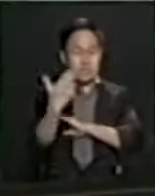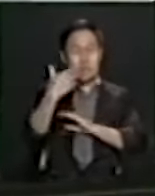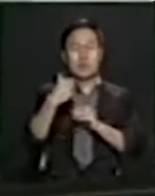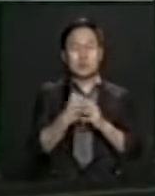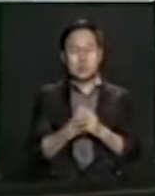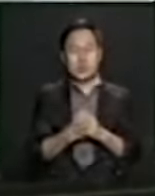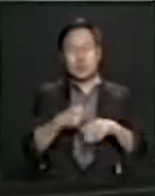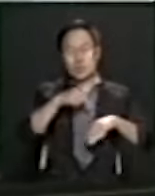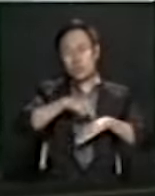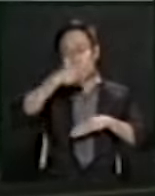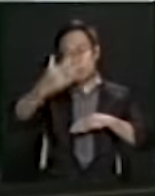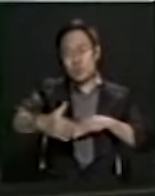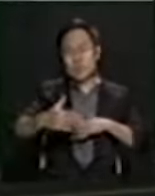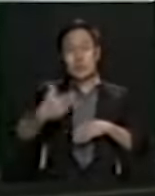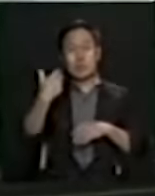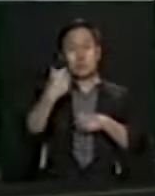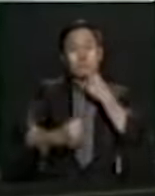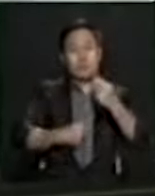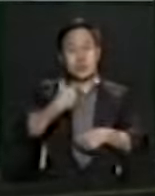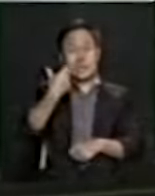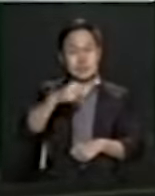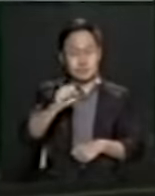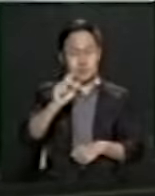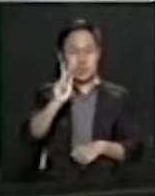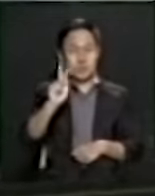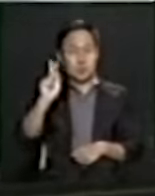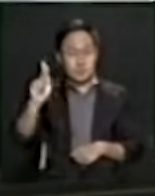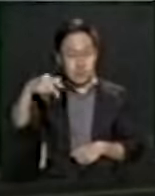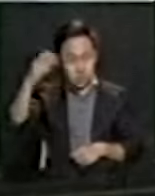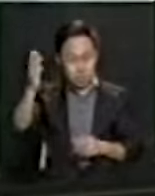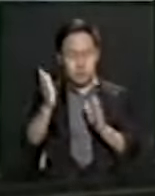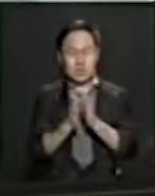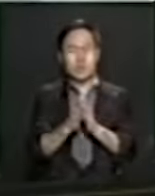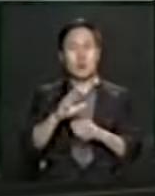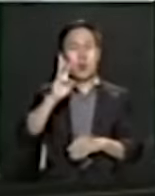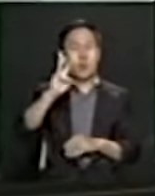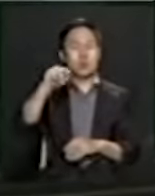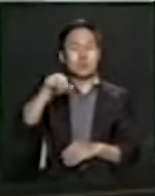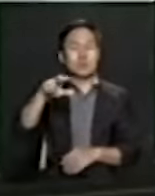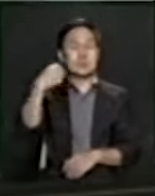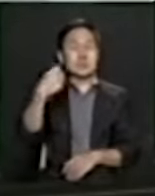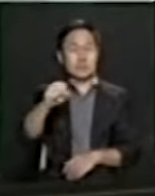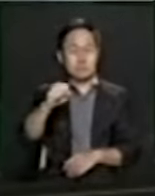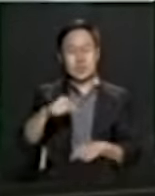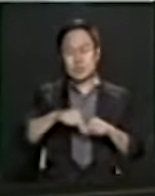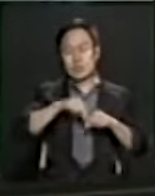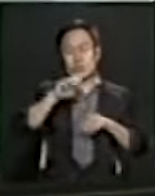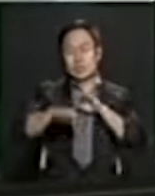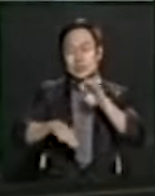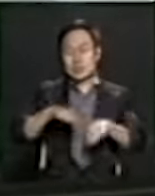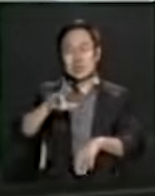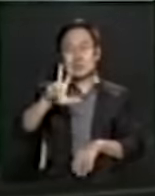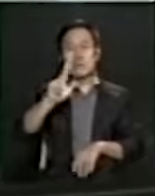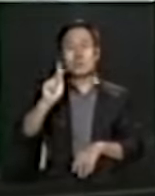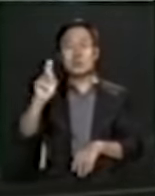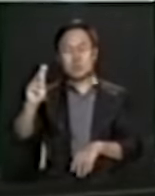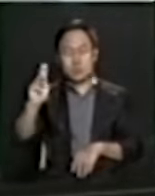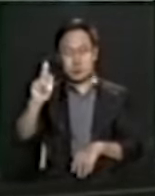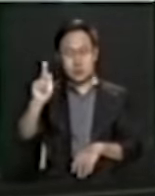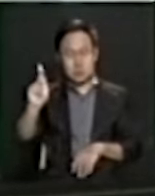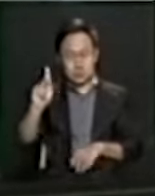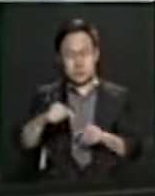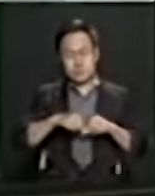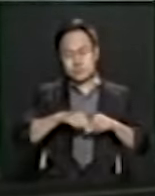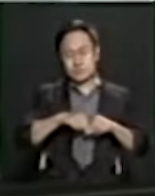จะมี2ระยะทางนะครับแล้วก็เสร็จแล้วเราก็มาร่วมทานอาหารกันแล้วมีซุ้มอาหารของโรตารี่มาช่วยมากมาย โอ้ดีจังเลยฮะ แหมเชื่อ